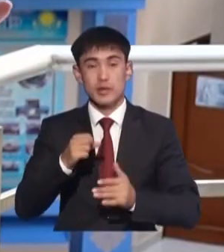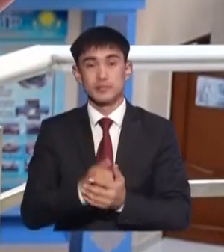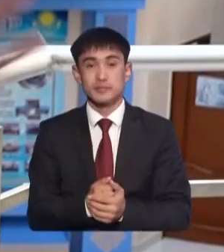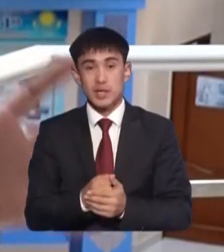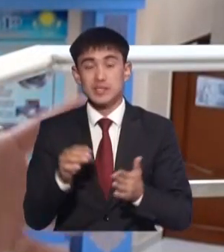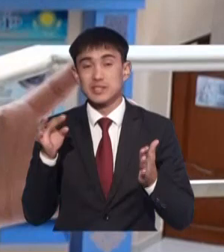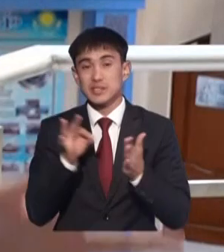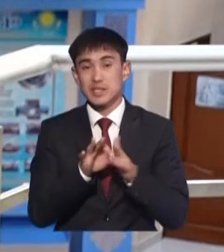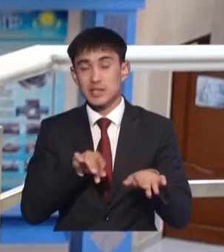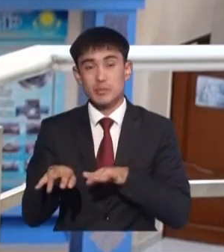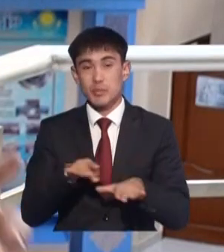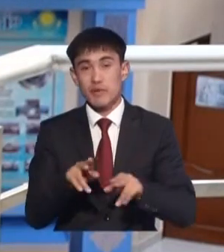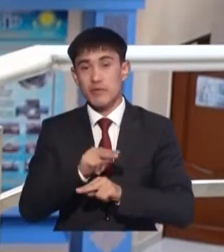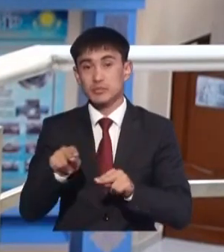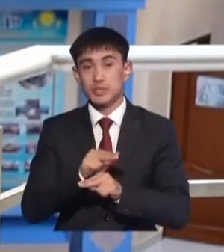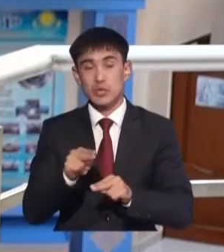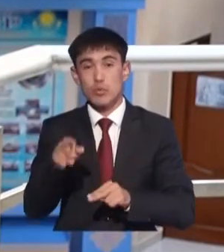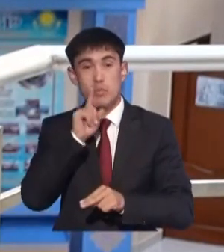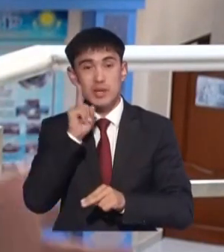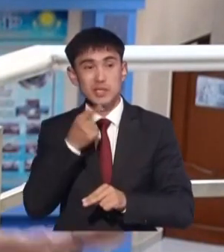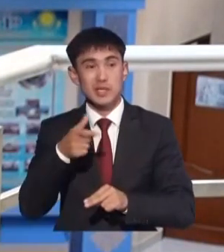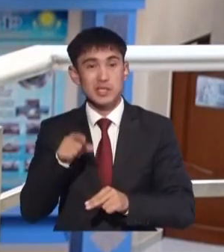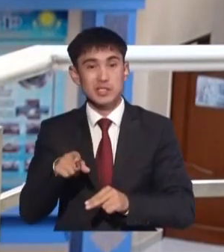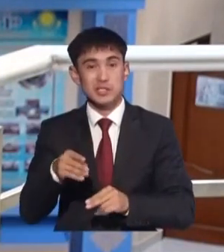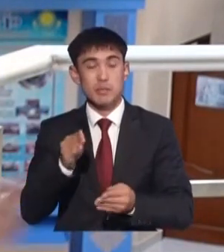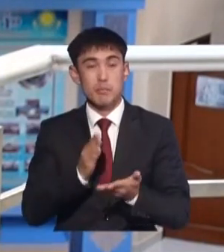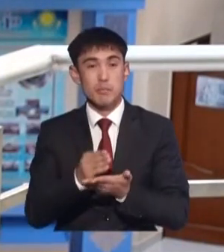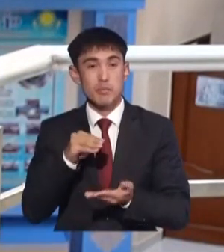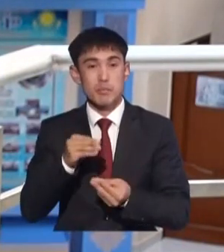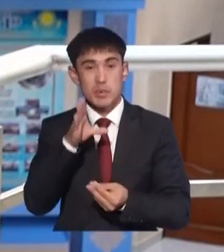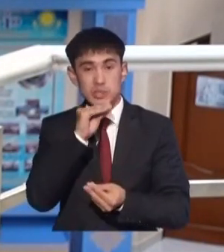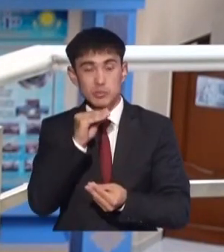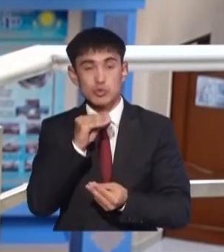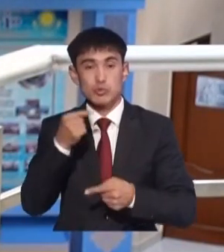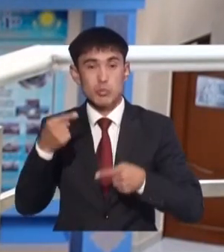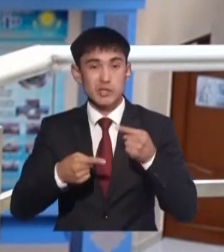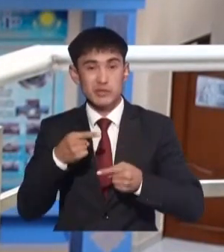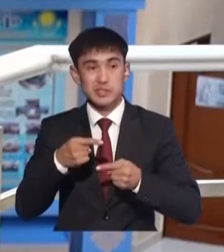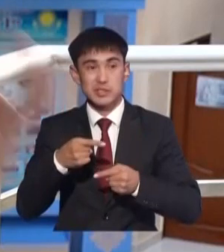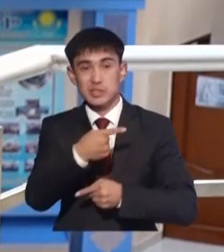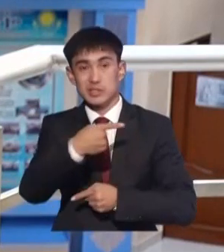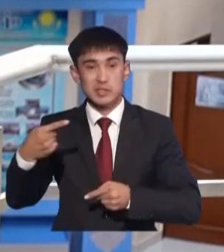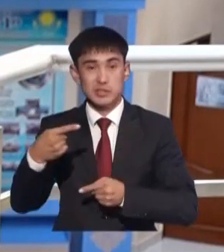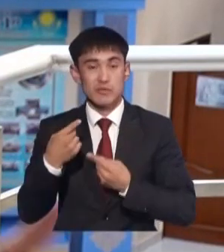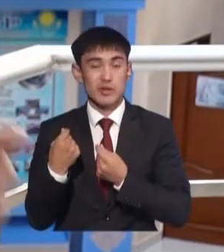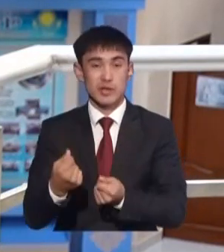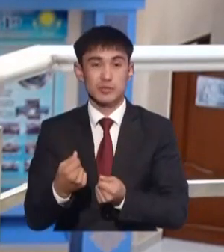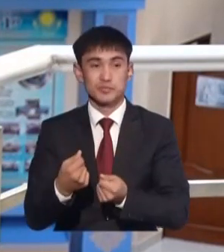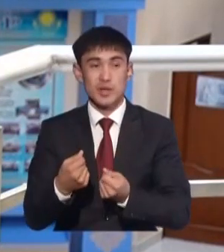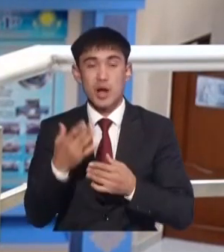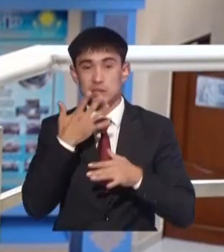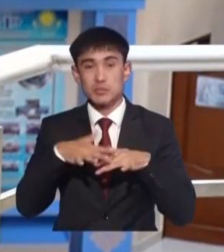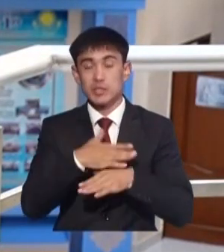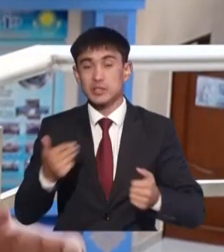онлайн-платформ. Цель таких мероприятий – воспитание у молодежи гражданской позиции, способной противостоять деструктивному влиянию.